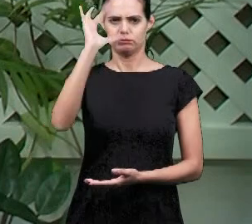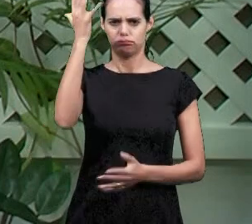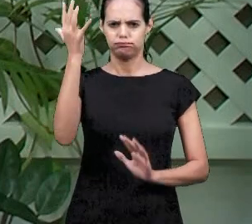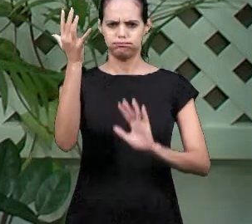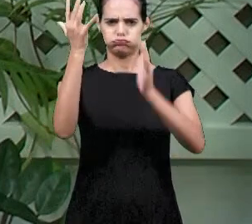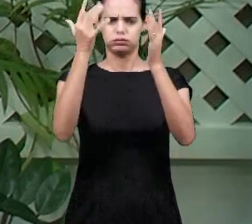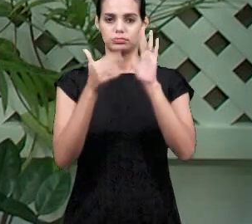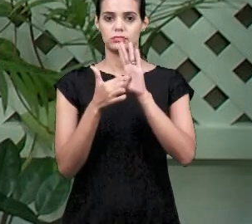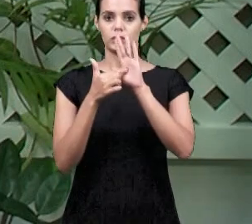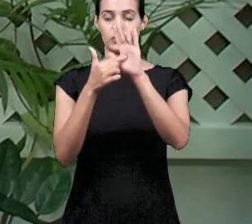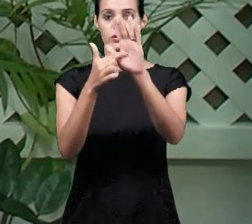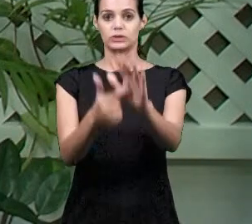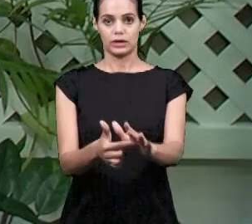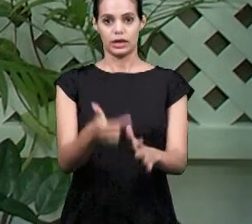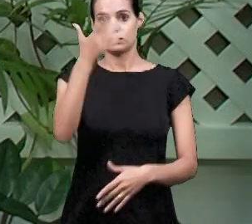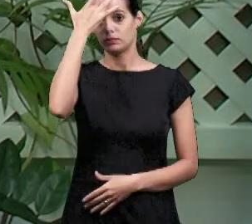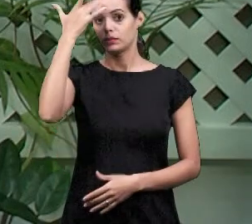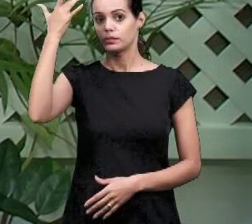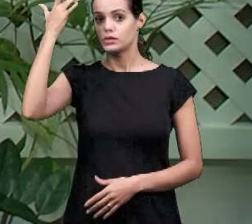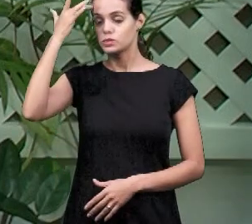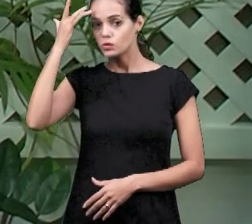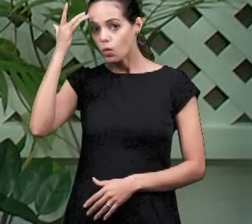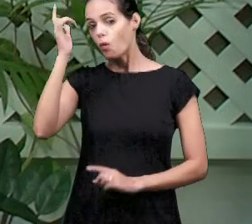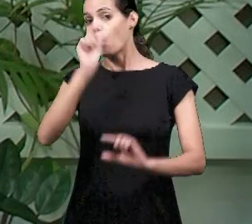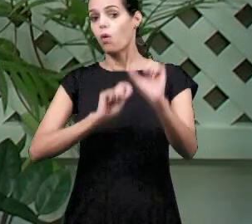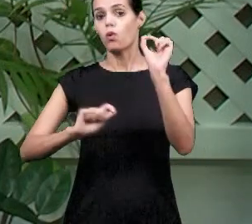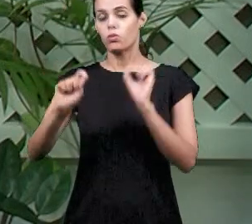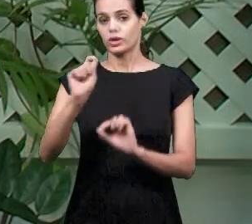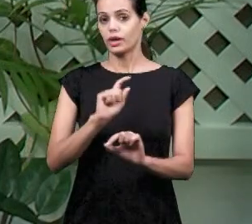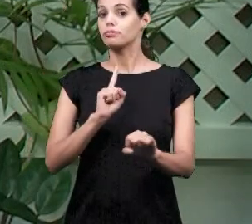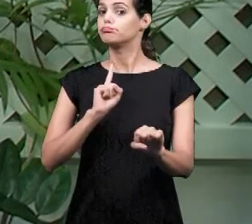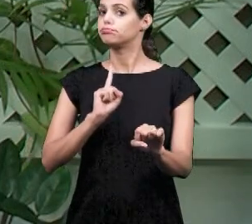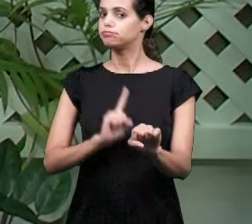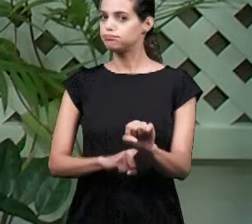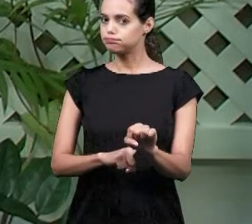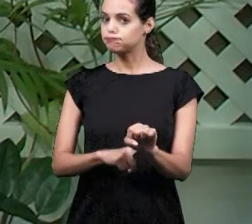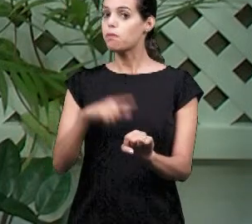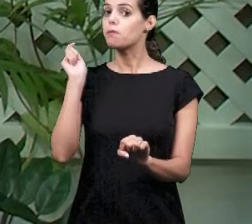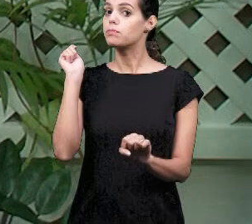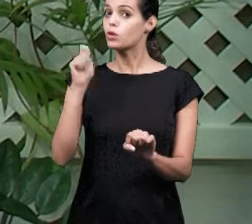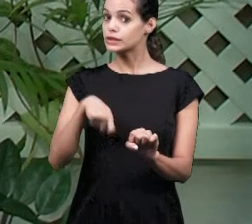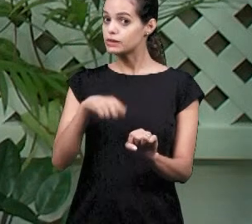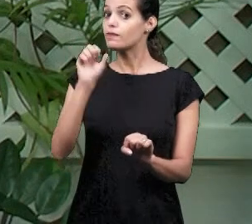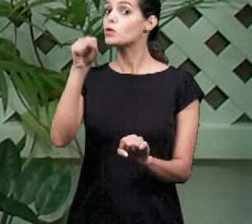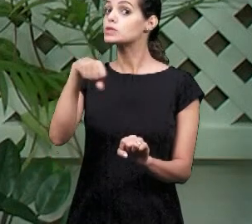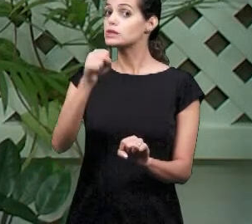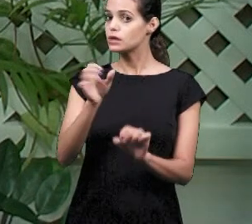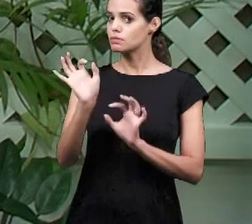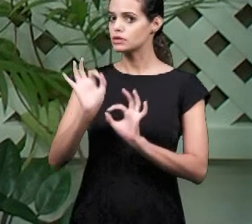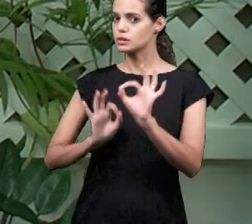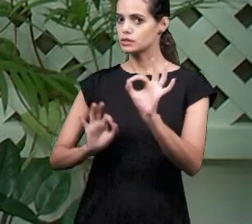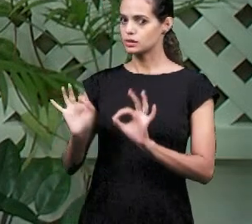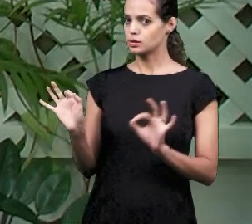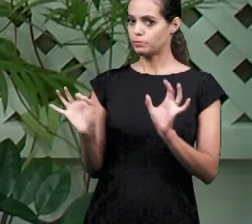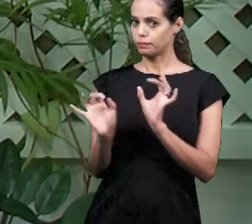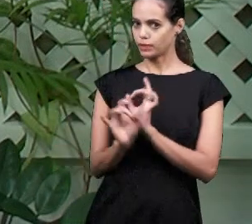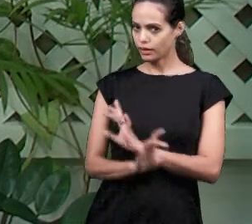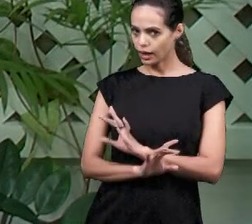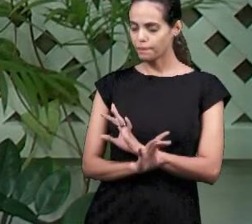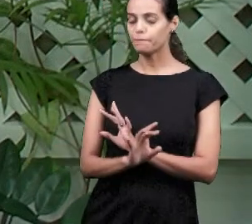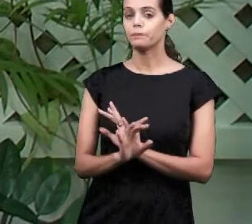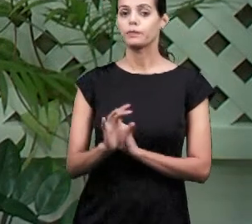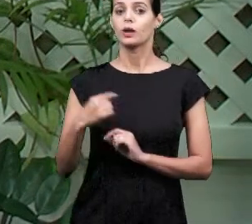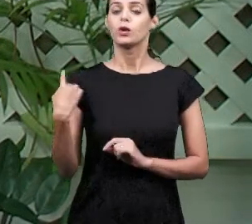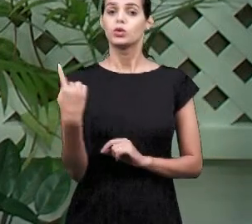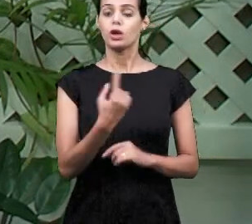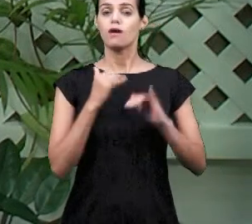tel médicament était bien pour guérir ceci, cela. La foule connaît tout, mais elle ne sait pas les signes qui sont là à